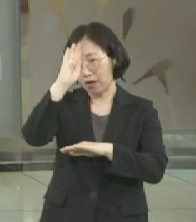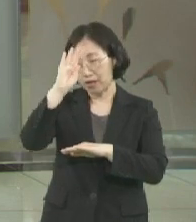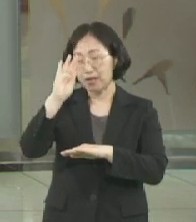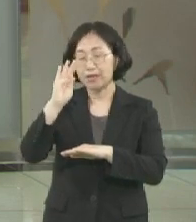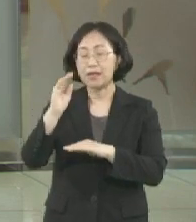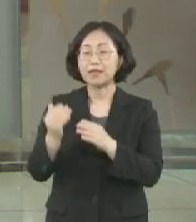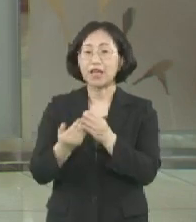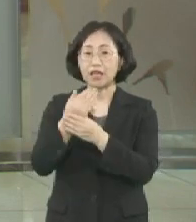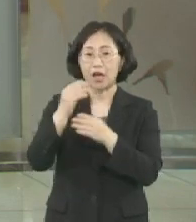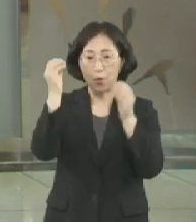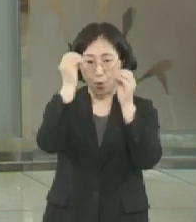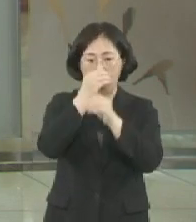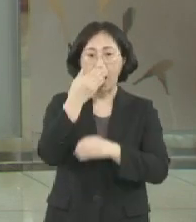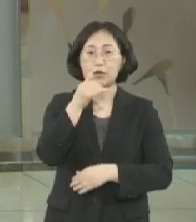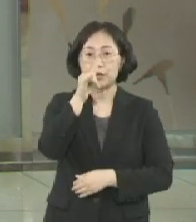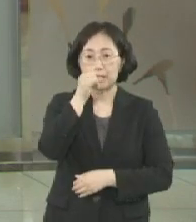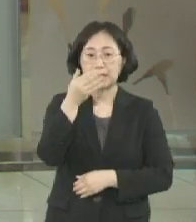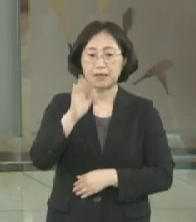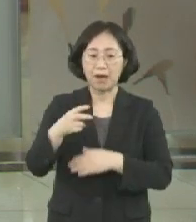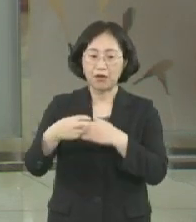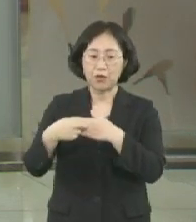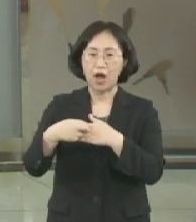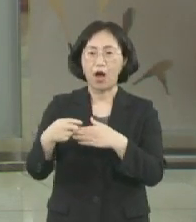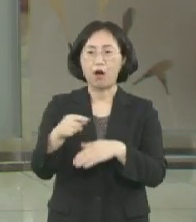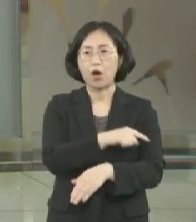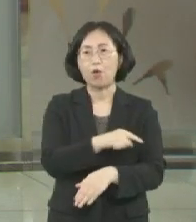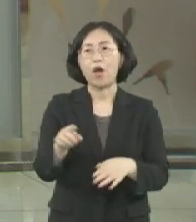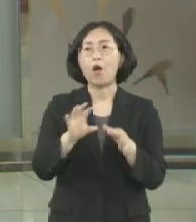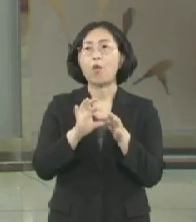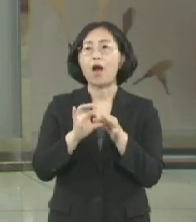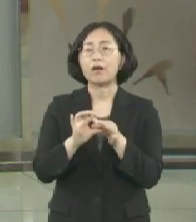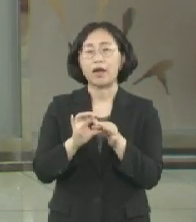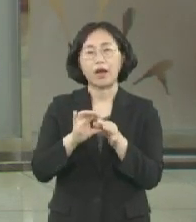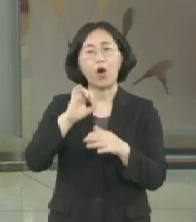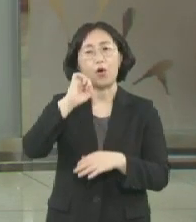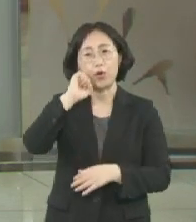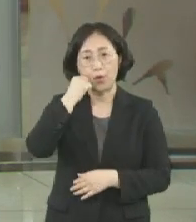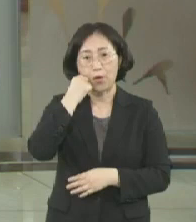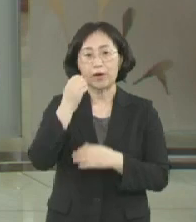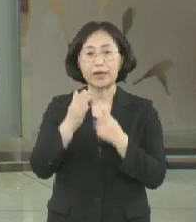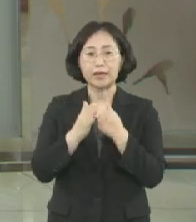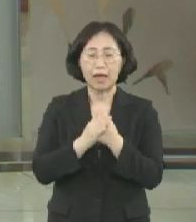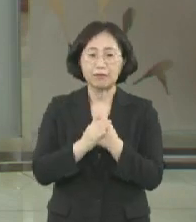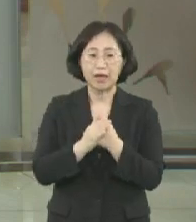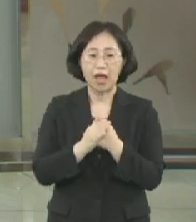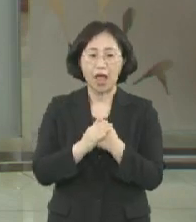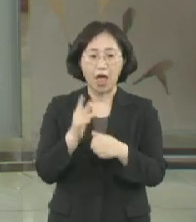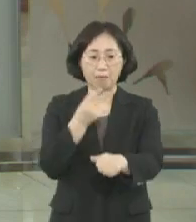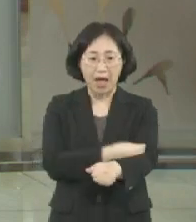있지만 의학적 인과관계가 있다고 보기 어려운 만큼 과도한 우려는